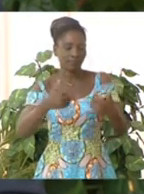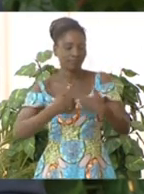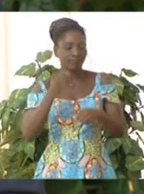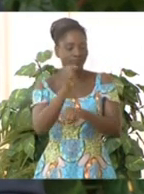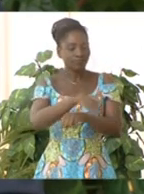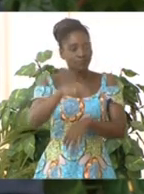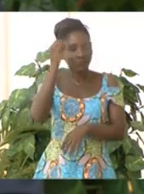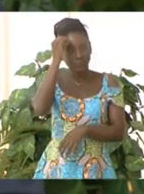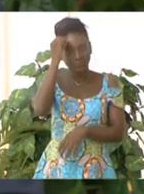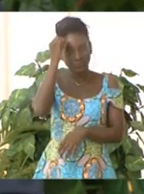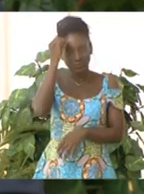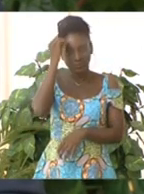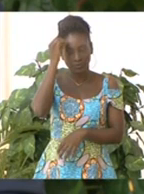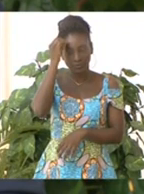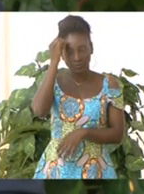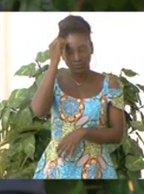Alassane Ouattara,